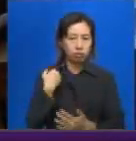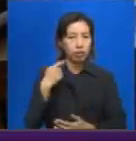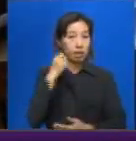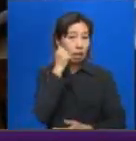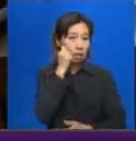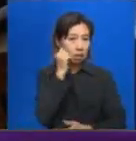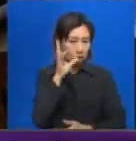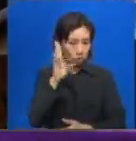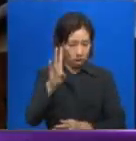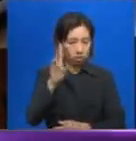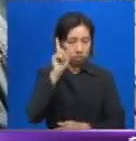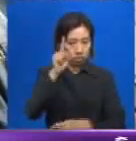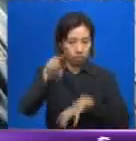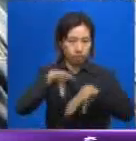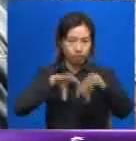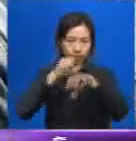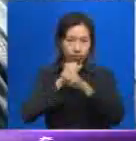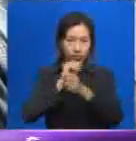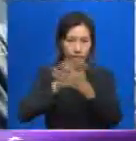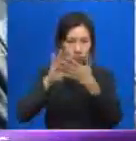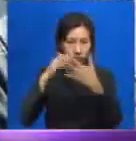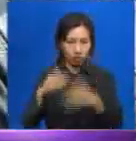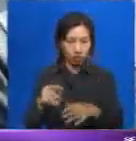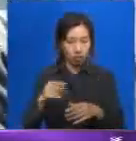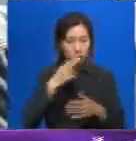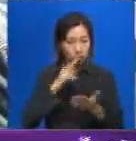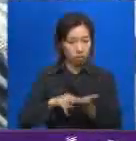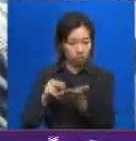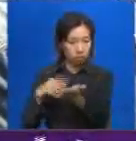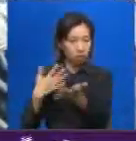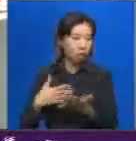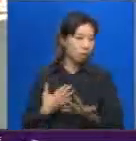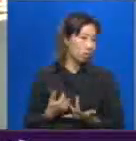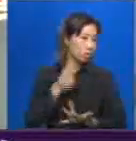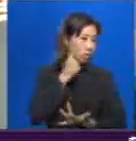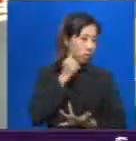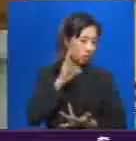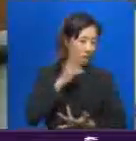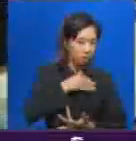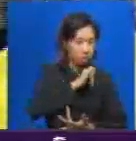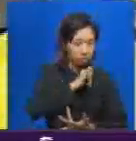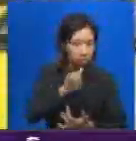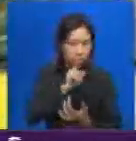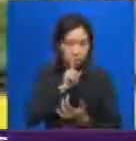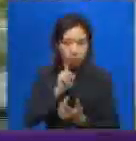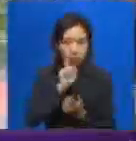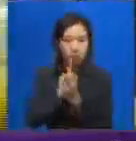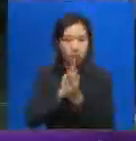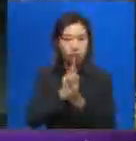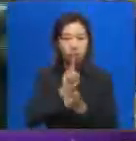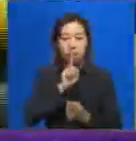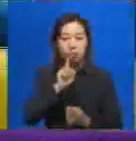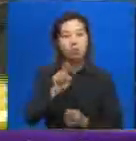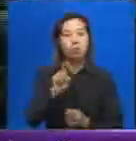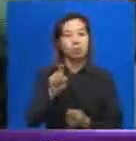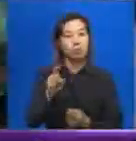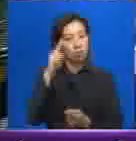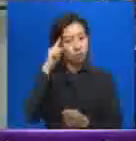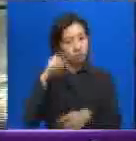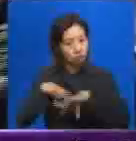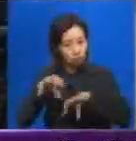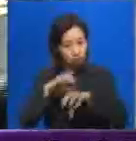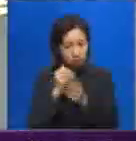เวลาการดำเนินการหลังจากนั้นจะกลับมาทวงถามความคืบหน้าโดยมีพันตำรวจโทวีรศักดิ์ทอง